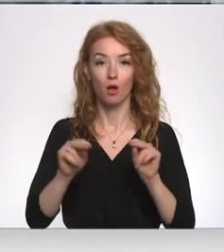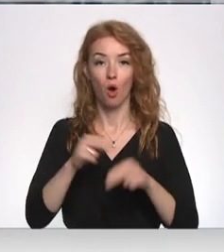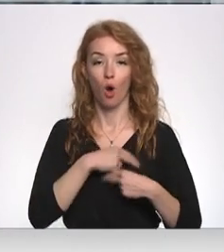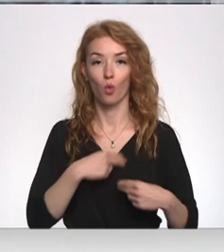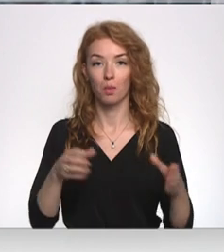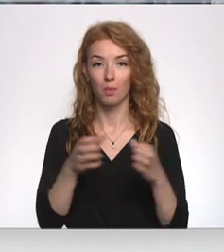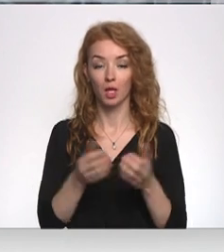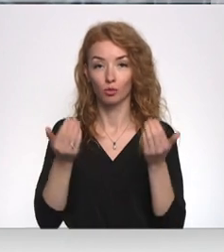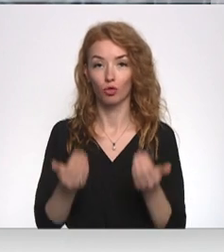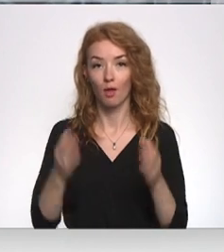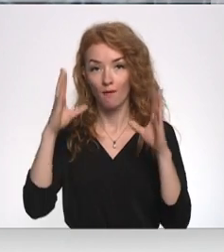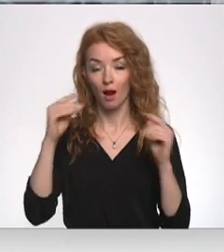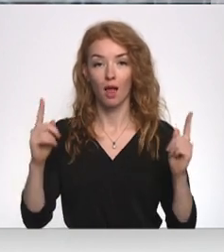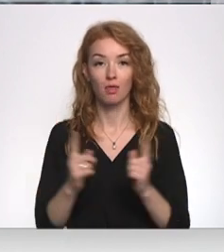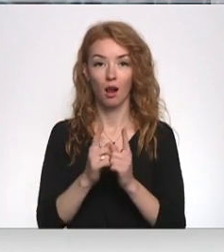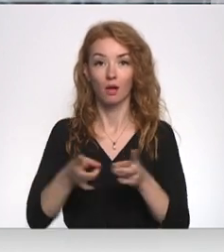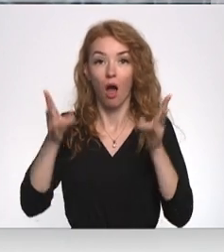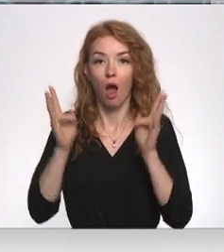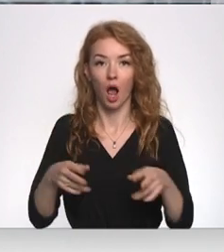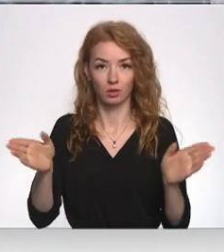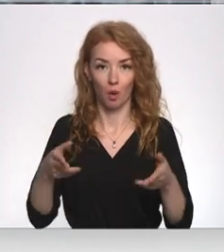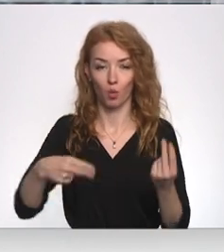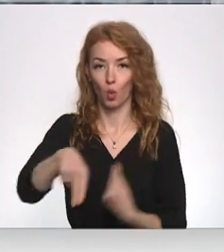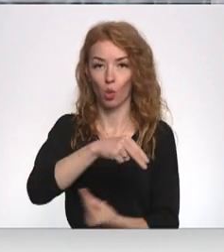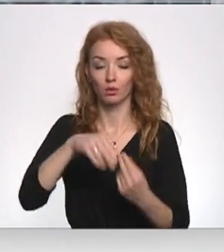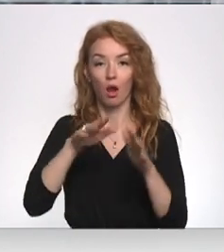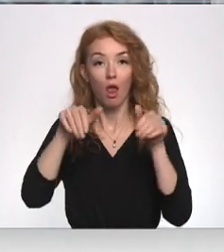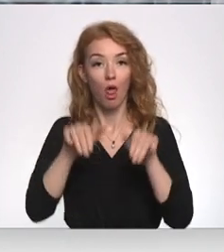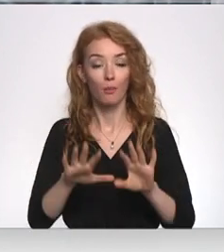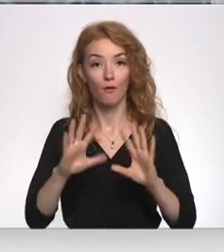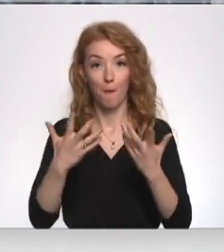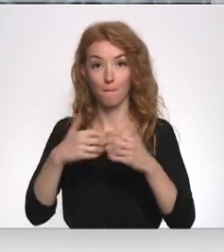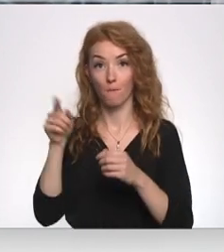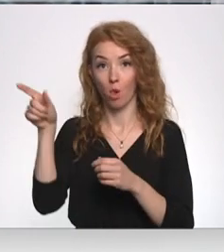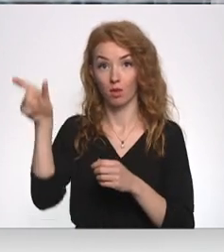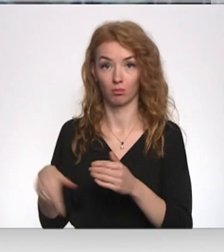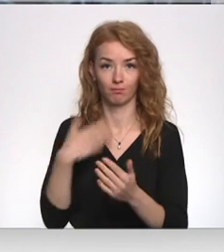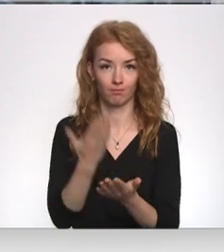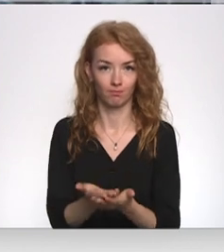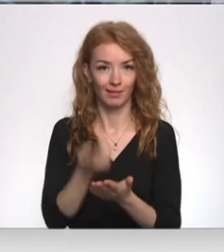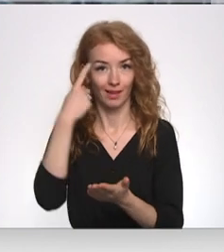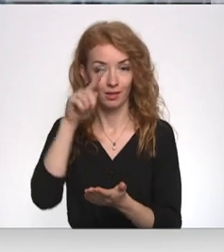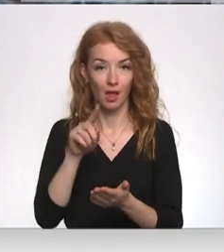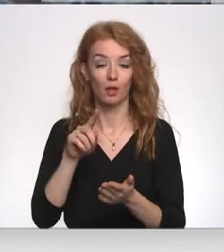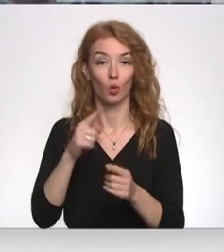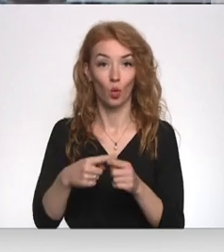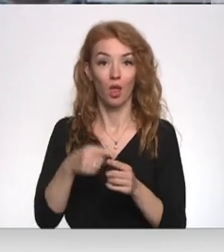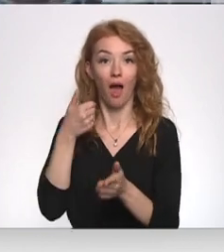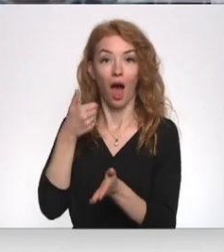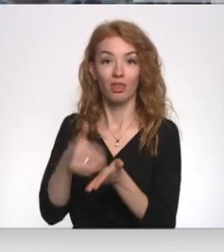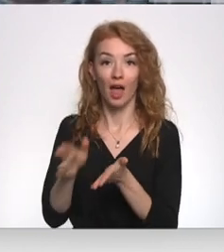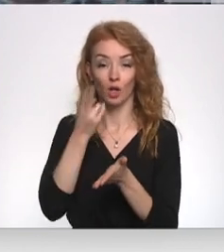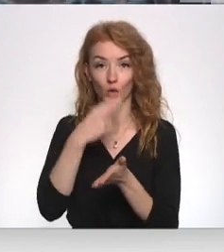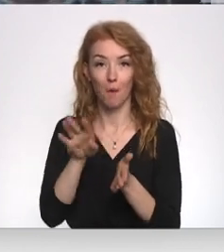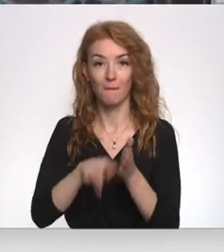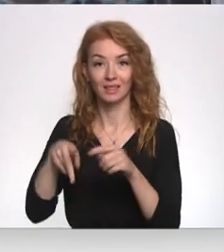sasaukusi arodbiedrības padomes ārkārtas sēdi, lai lemtu par to, vai politiķu piedāvātie kompromisi un līdz ar to atsacīšanās no beztermiņa